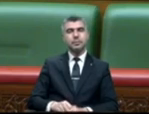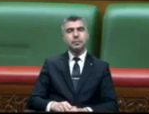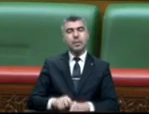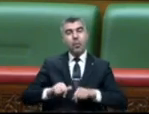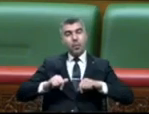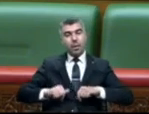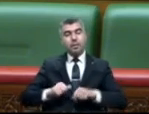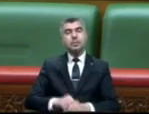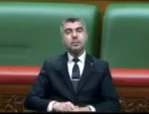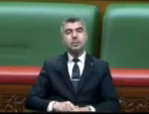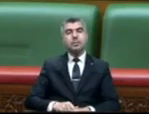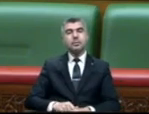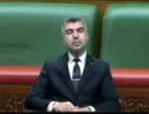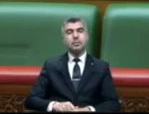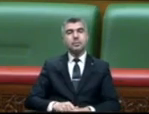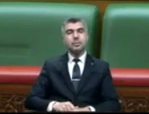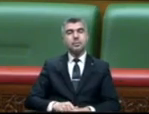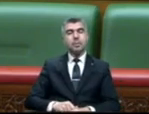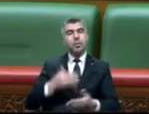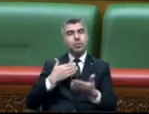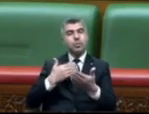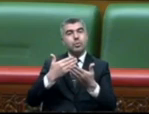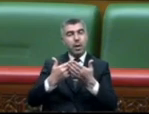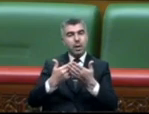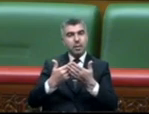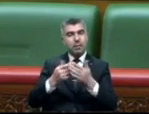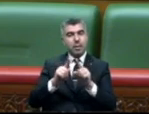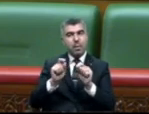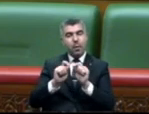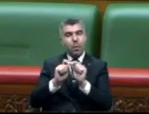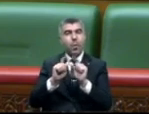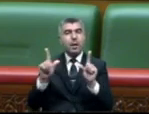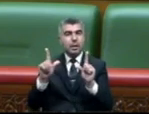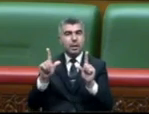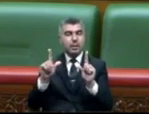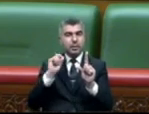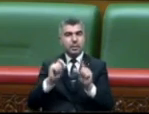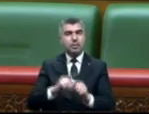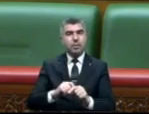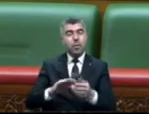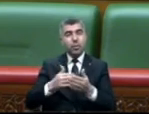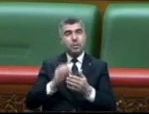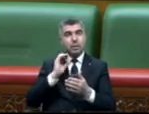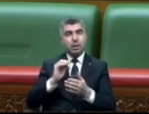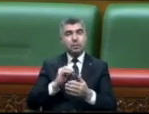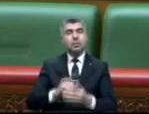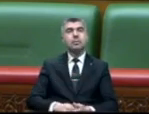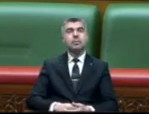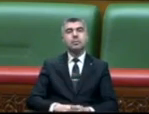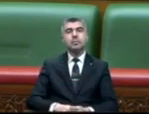السيد الوزير المحترم، كنشكرك على هذه التوضيحات. داني تقاق سيوري شويس